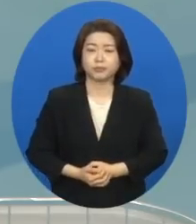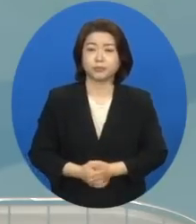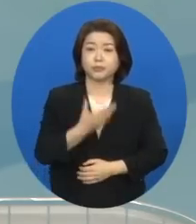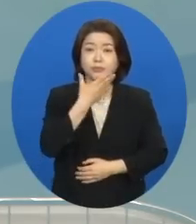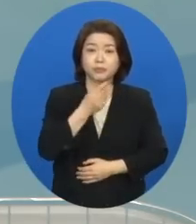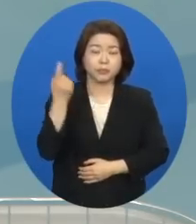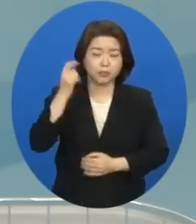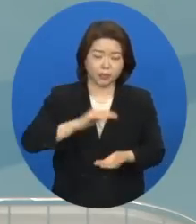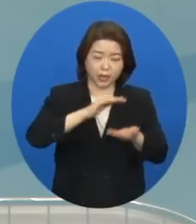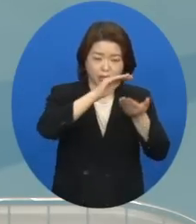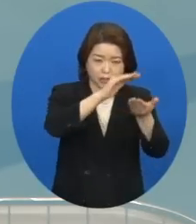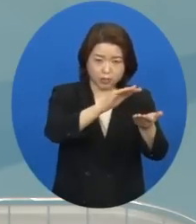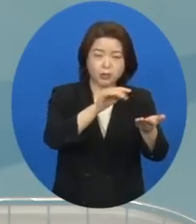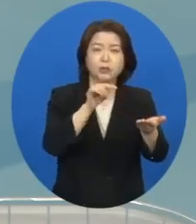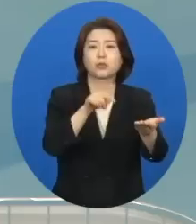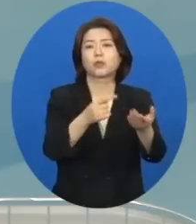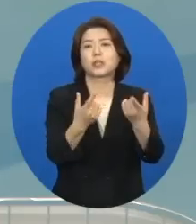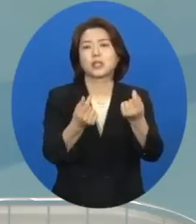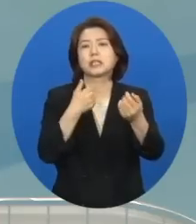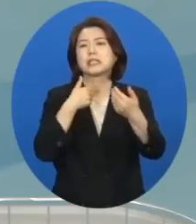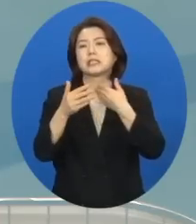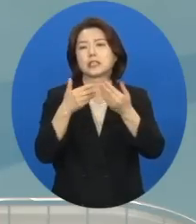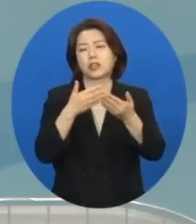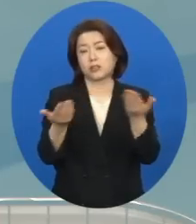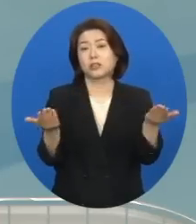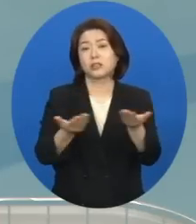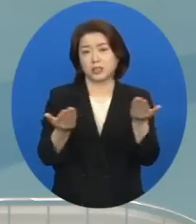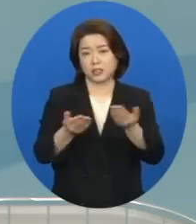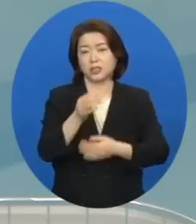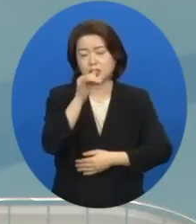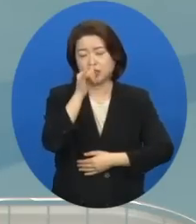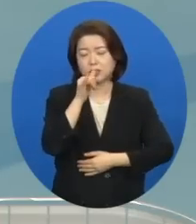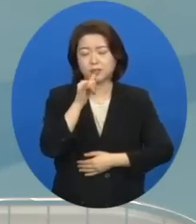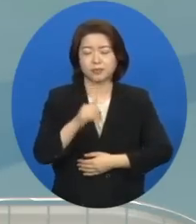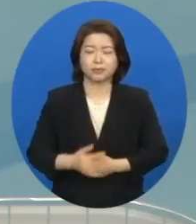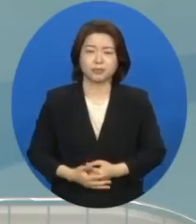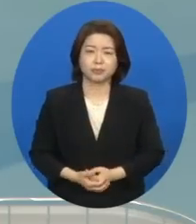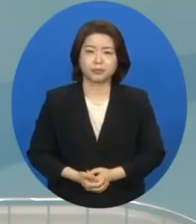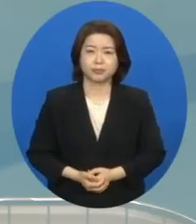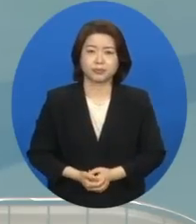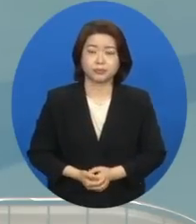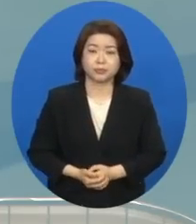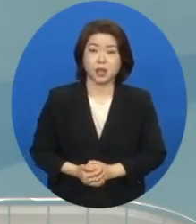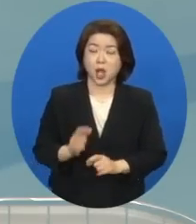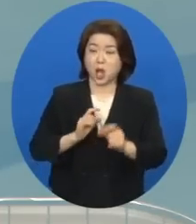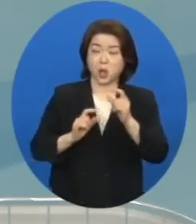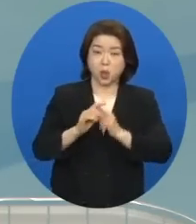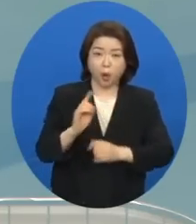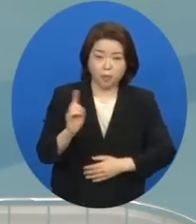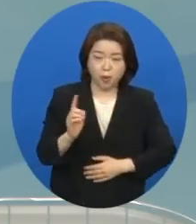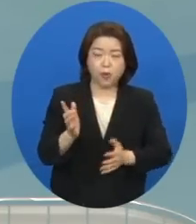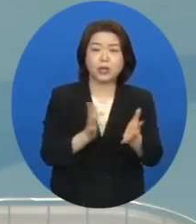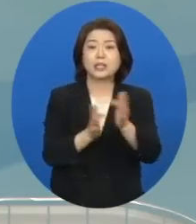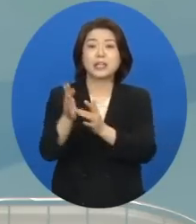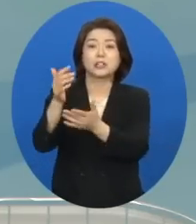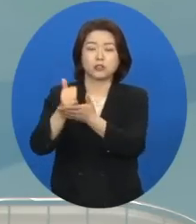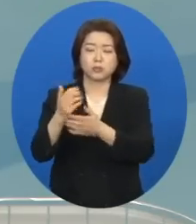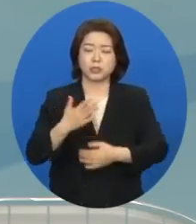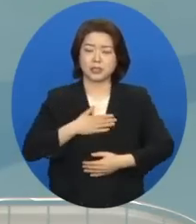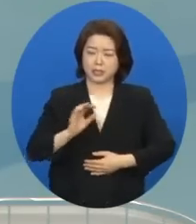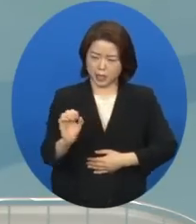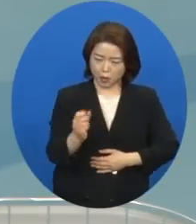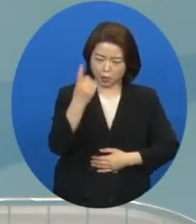복음을 전해도 그런 일을 겪는 일이 있다는 거죠. 심지어는 예수님께서도 나로